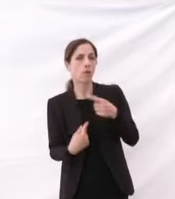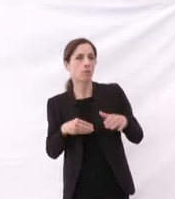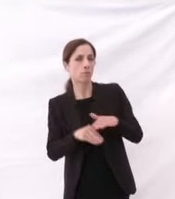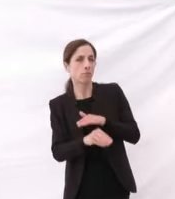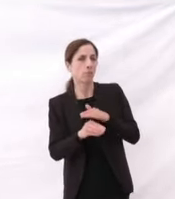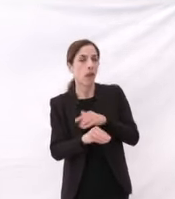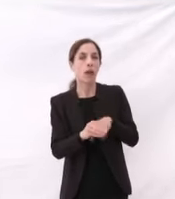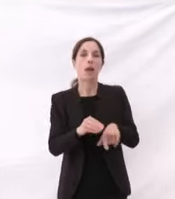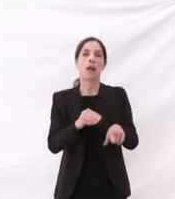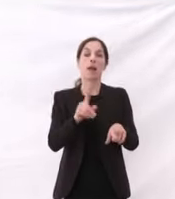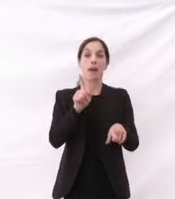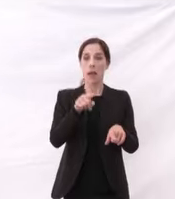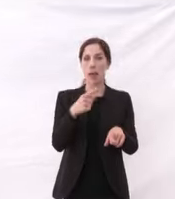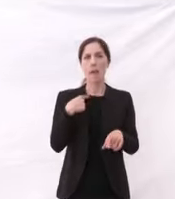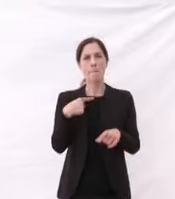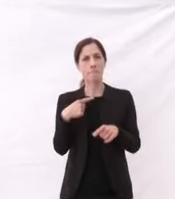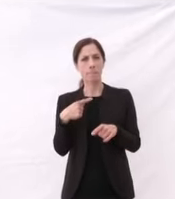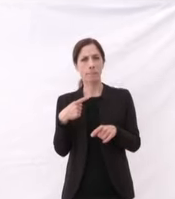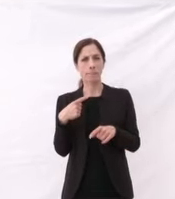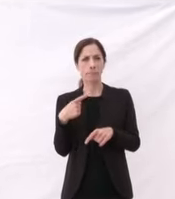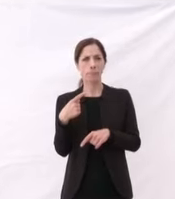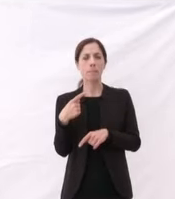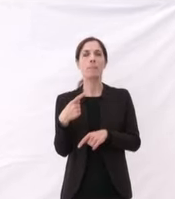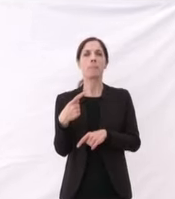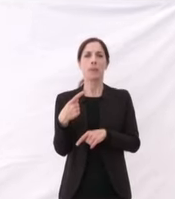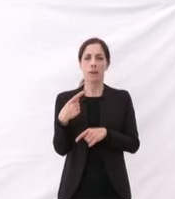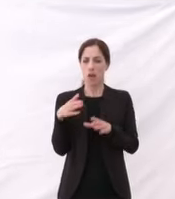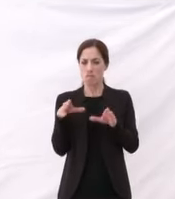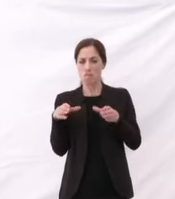massoneria deviata che l'ha trovata e come la trovate.